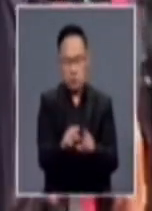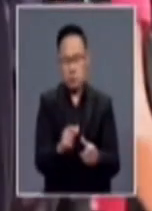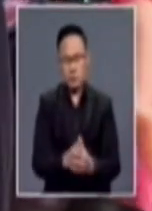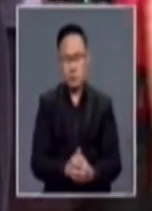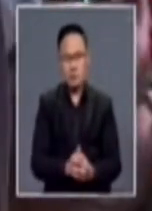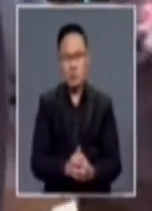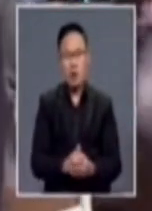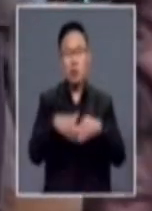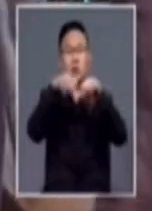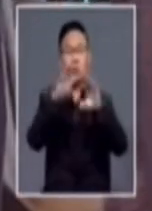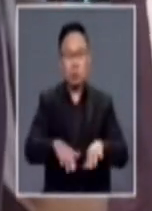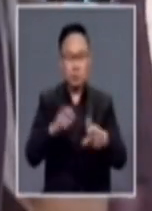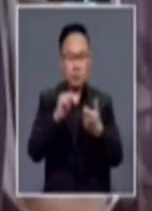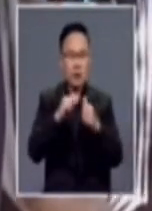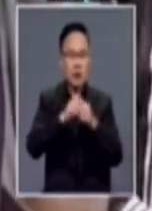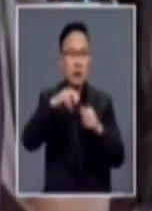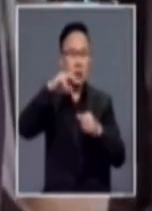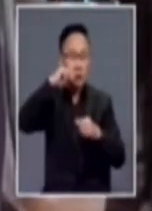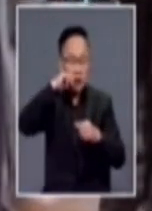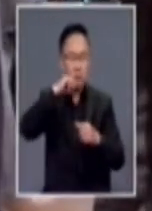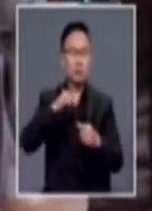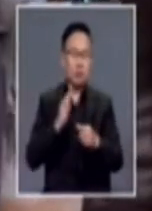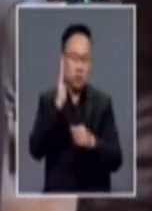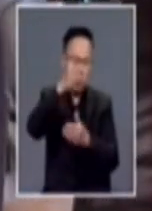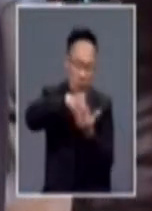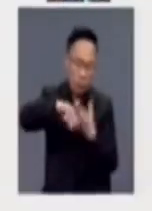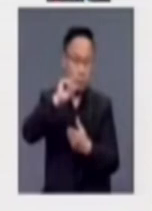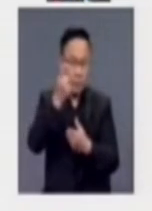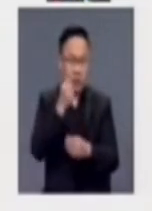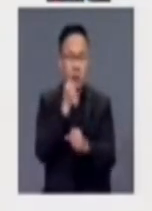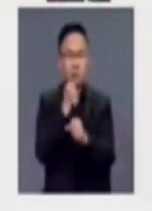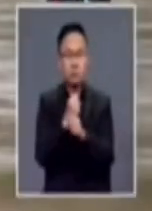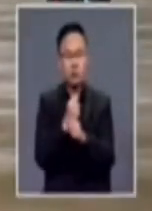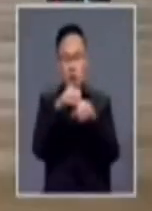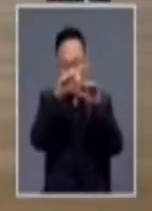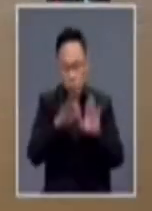นะครับแล้วก็ลดปริมาณน้ำที่จะใช้ในขอบต่อไปไม่ต้องใช้น้ำ